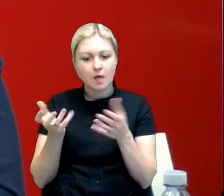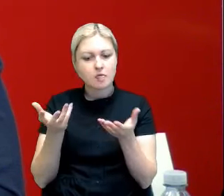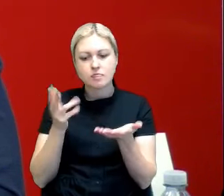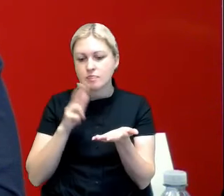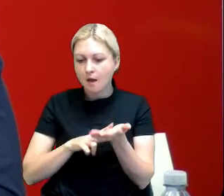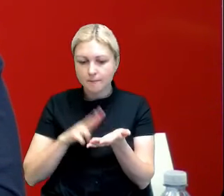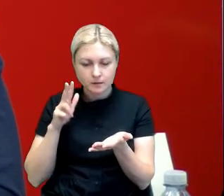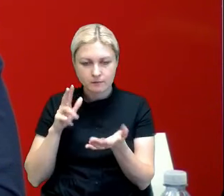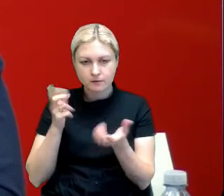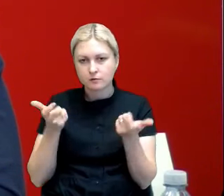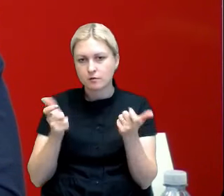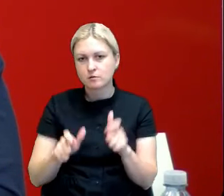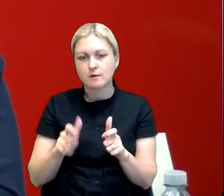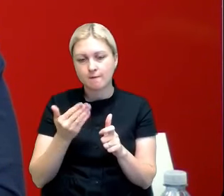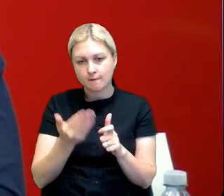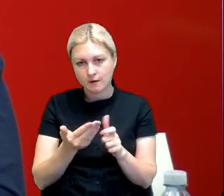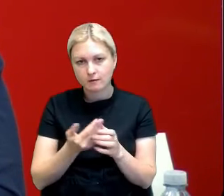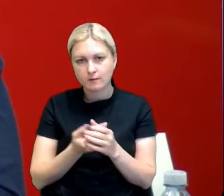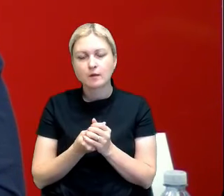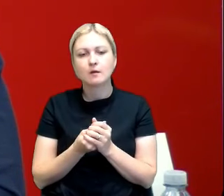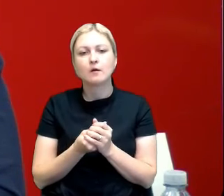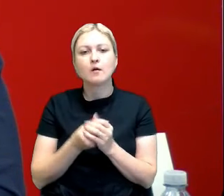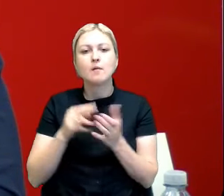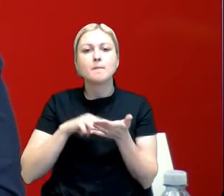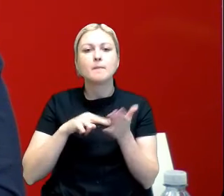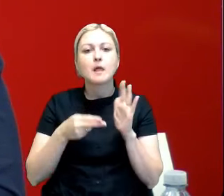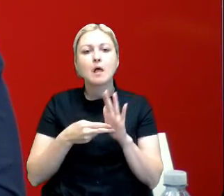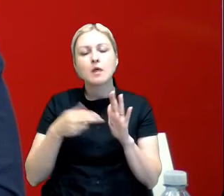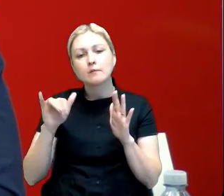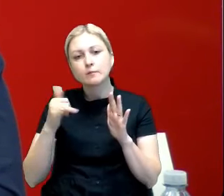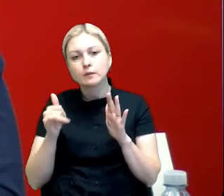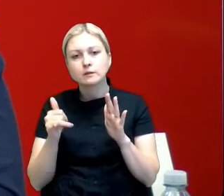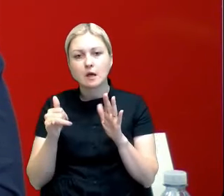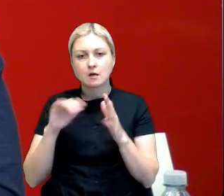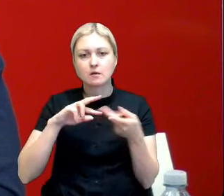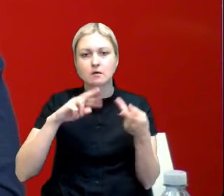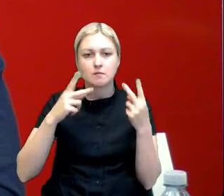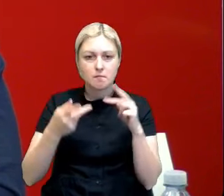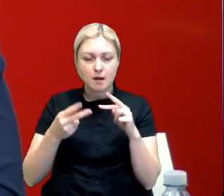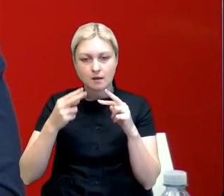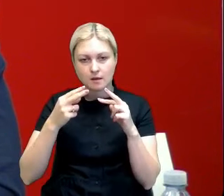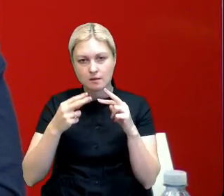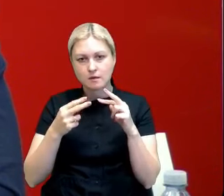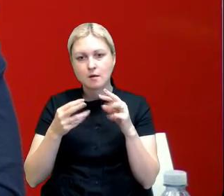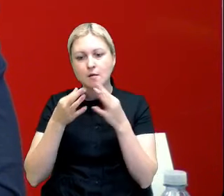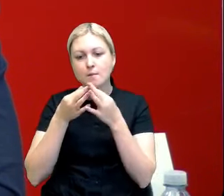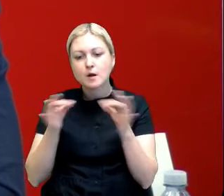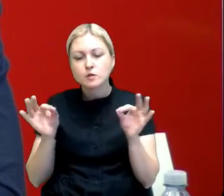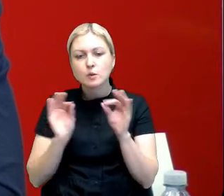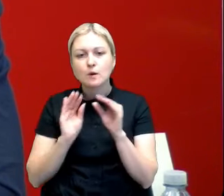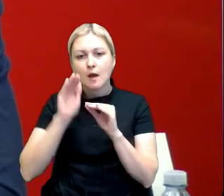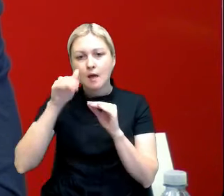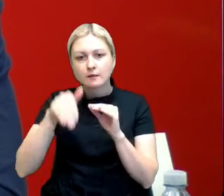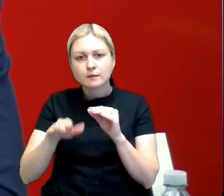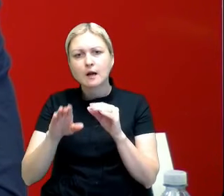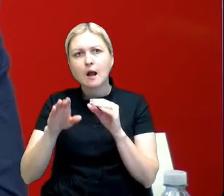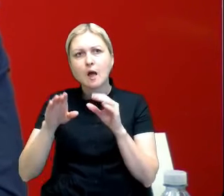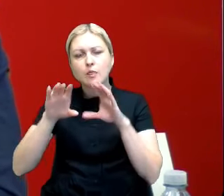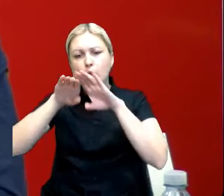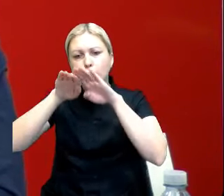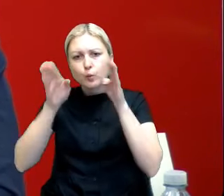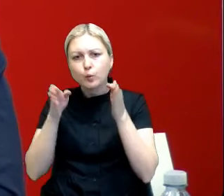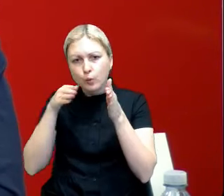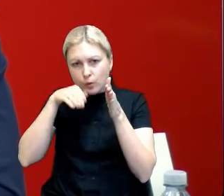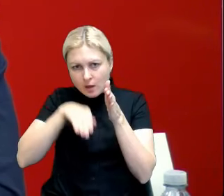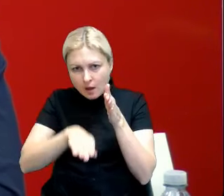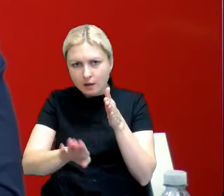a pakeitė tuo metu planavimo sąlygas pasiūlė daryti vietoj estakados tunelį vienu žodžiu istorijų